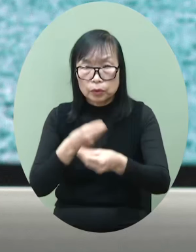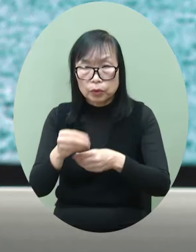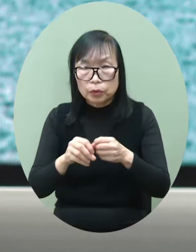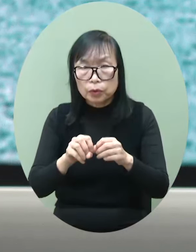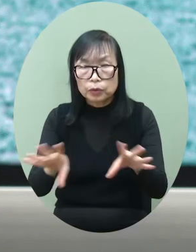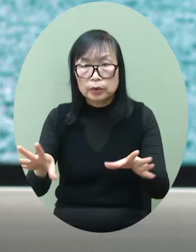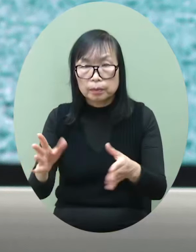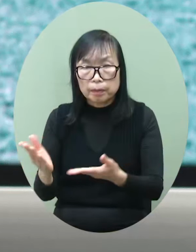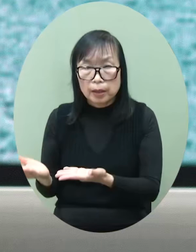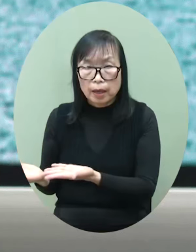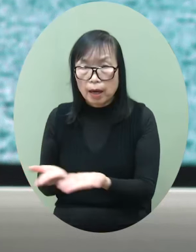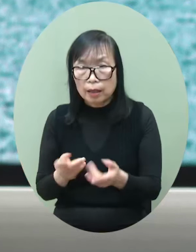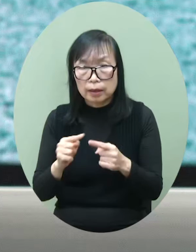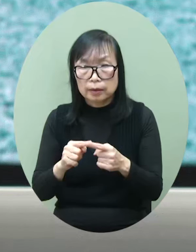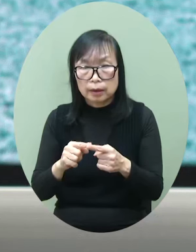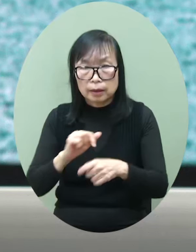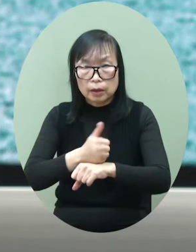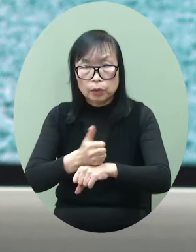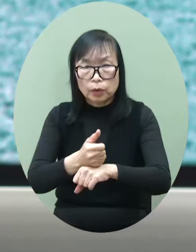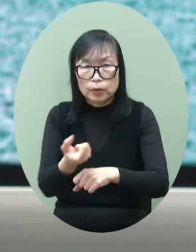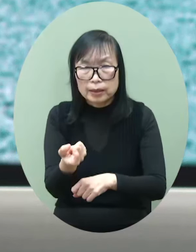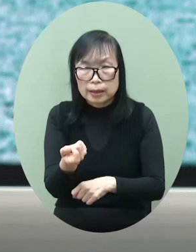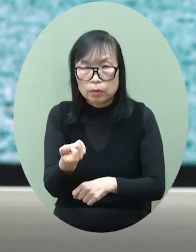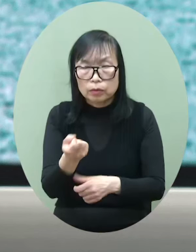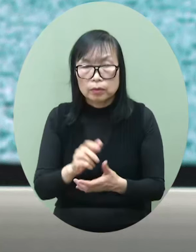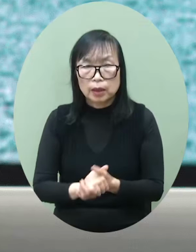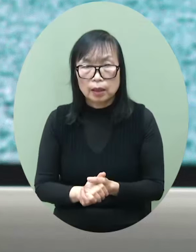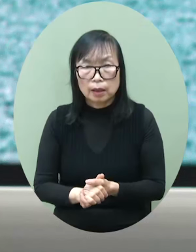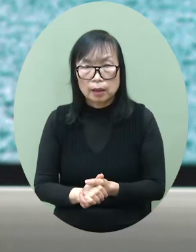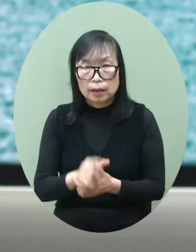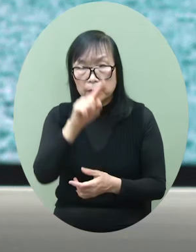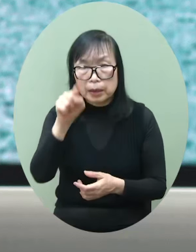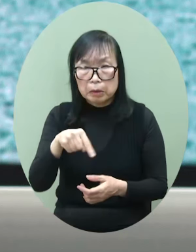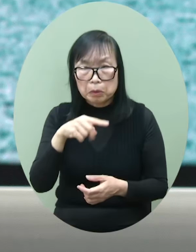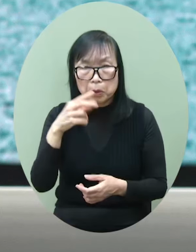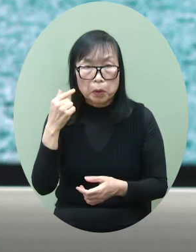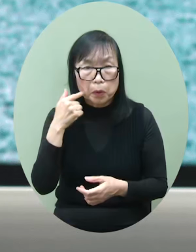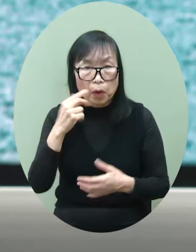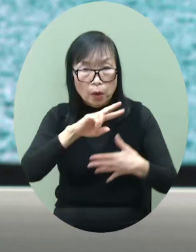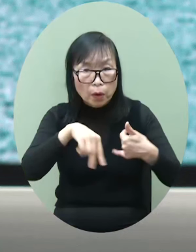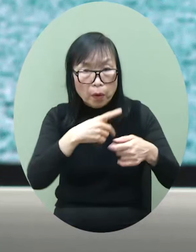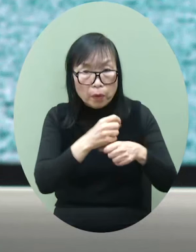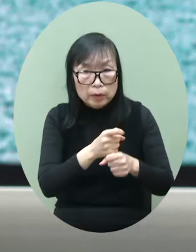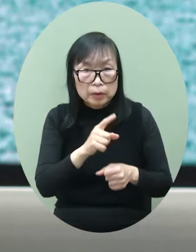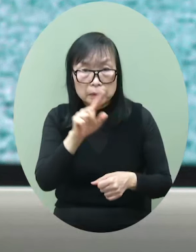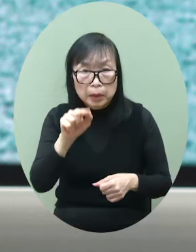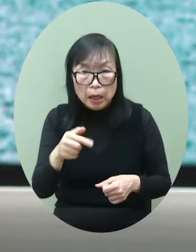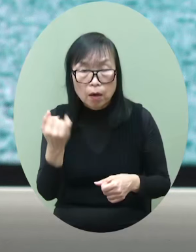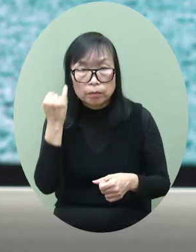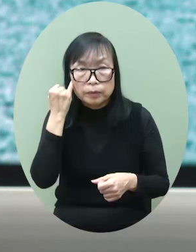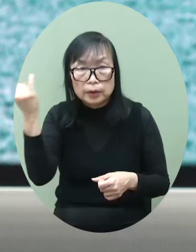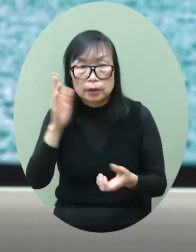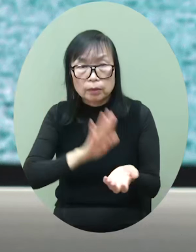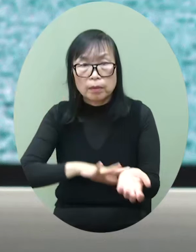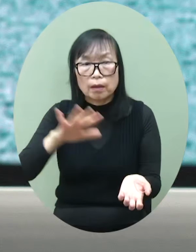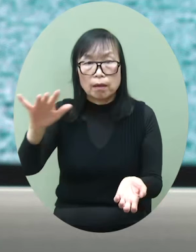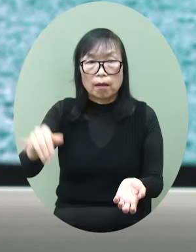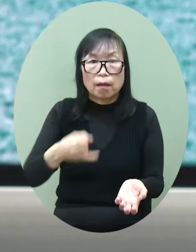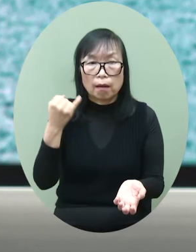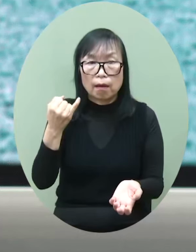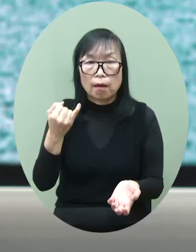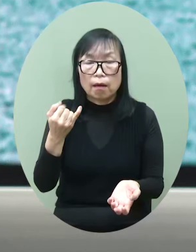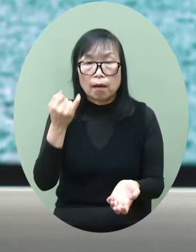機會我覺得是很微的但是為何我們都要做強制檢測又檢疫呢?就是我們不知道他的源頭